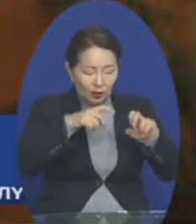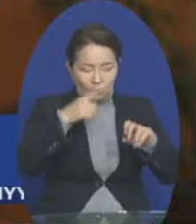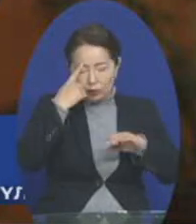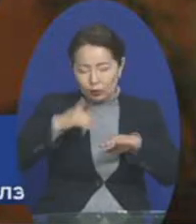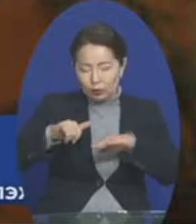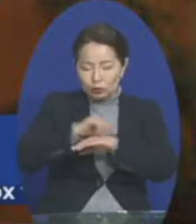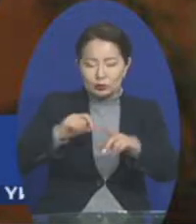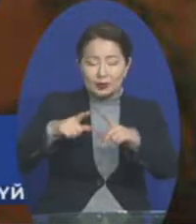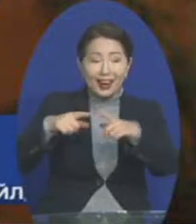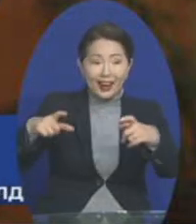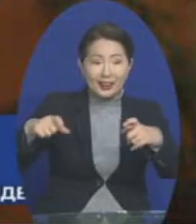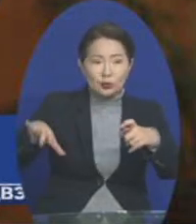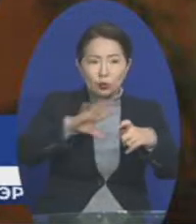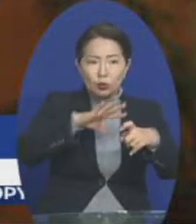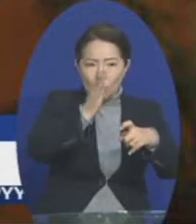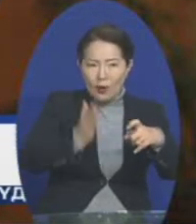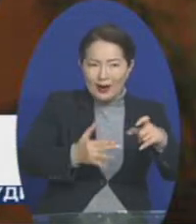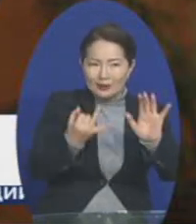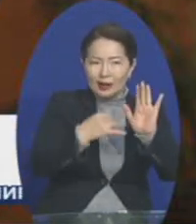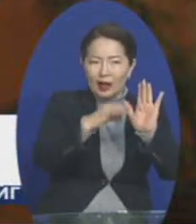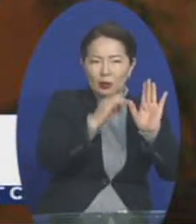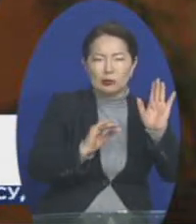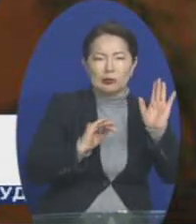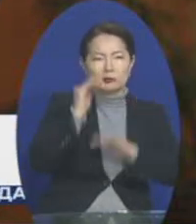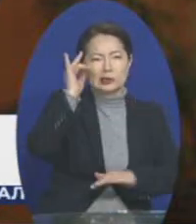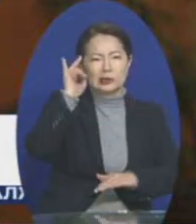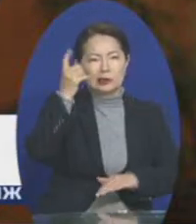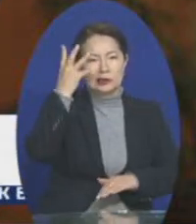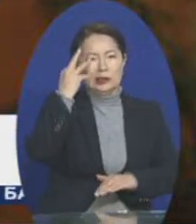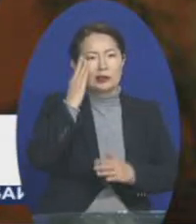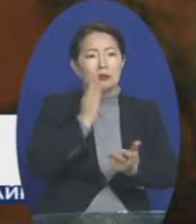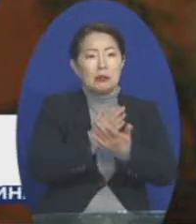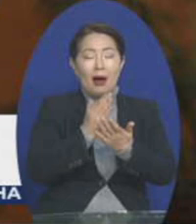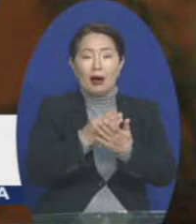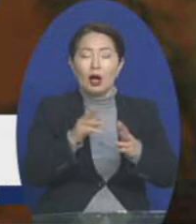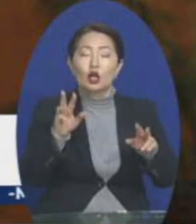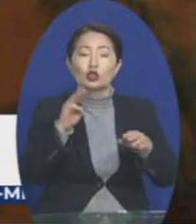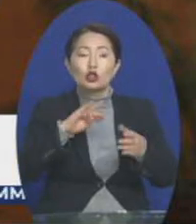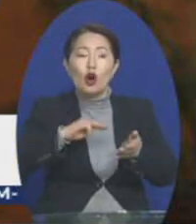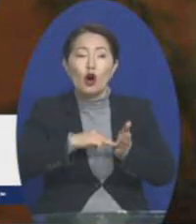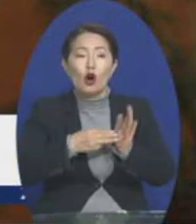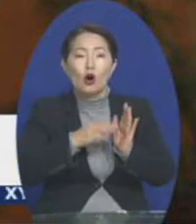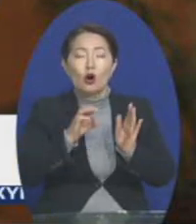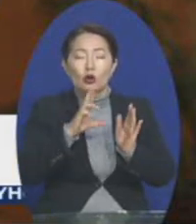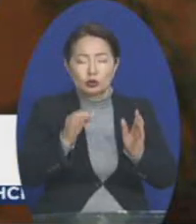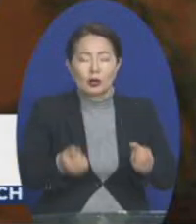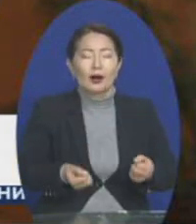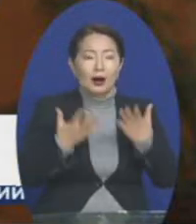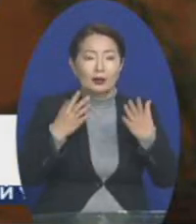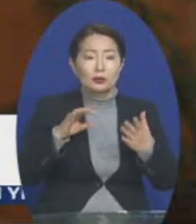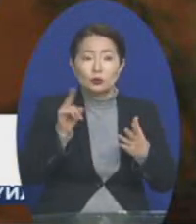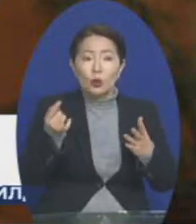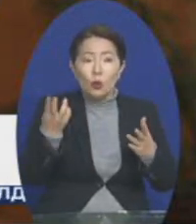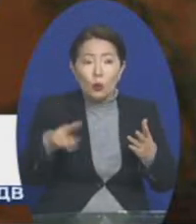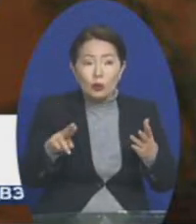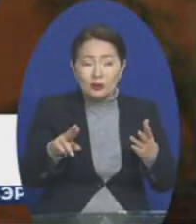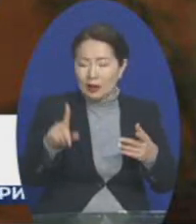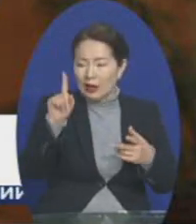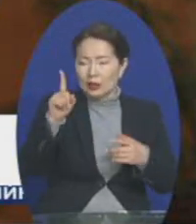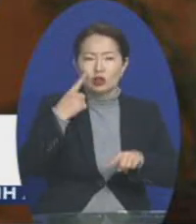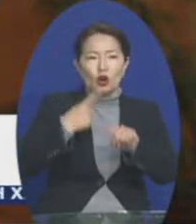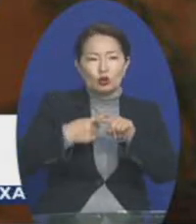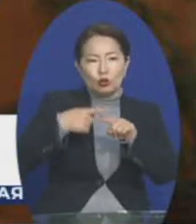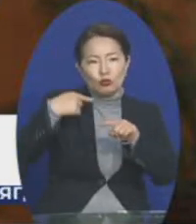нутгийн 70% өндөр эрсдэлтэй гэсэн үнэлгээ тооцоолол гарсан. Зууд гэдэг зөвхөн хөдөө орон нутгийн